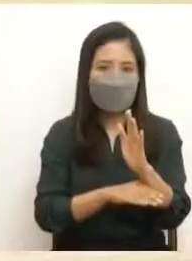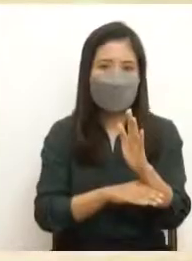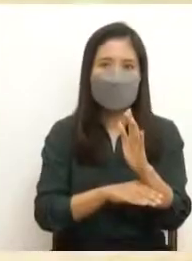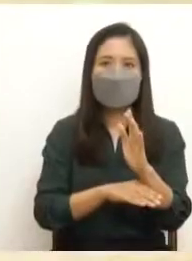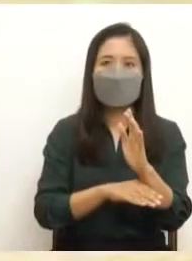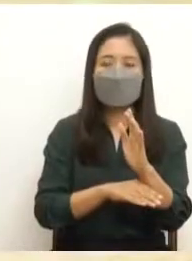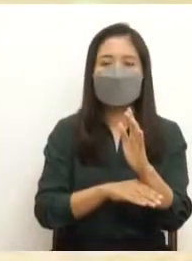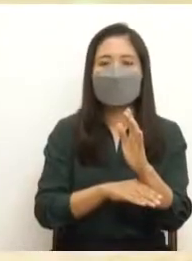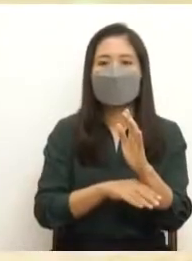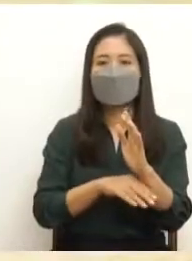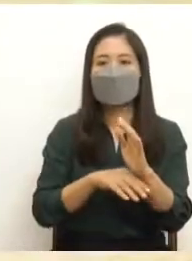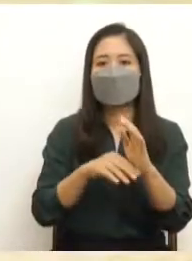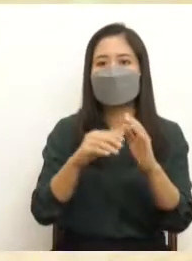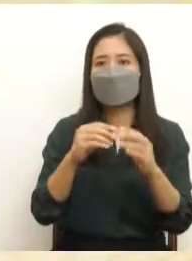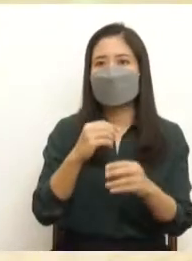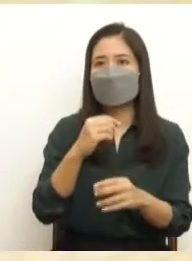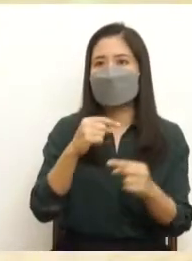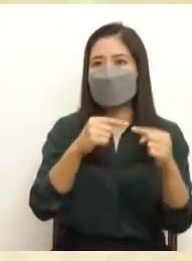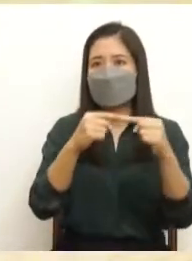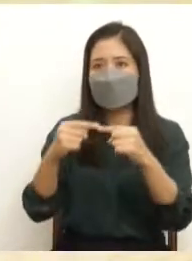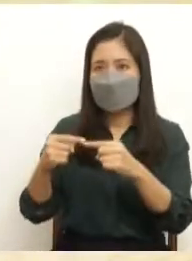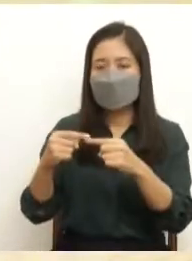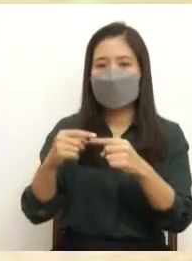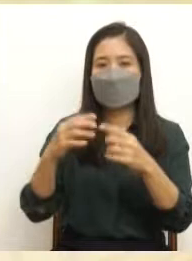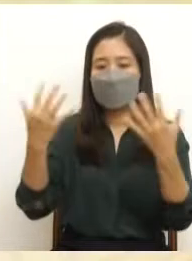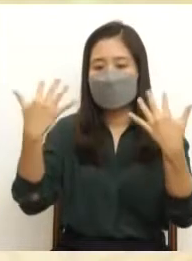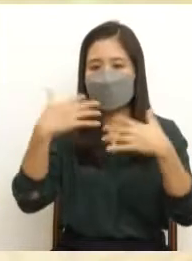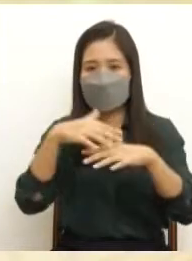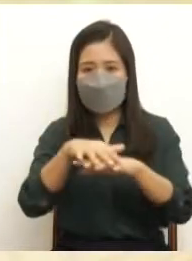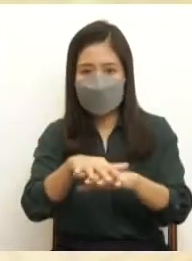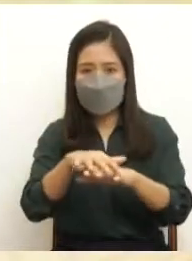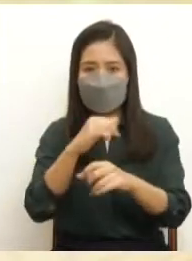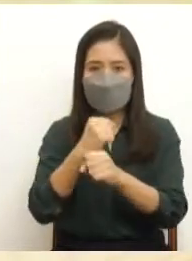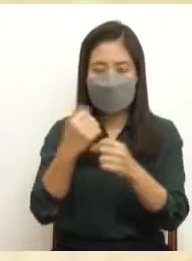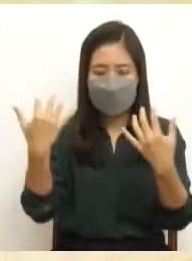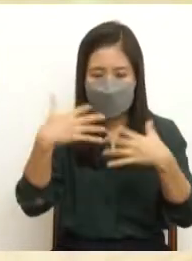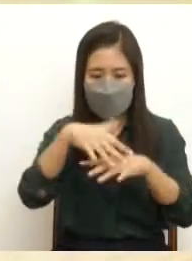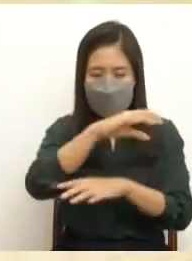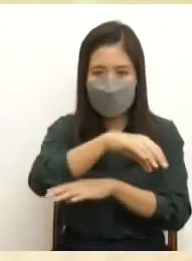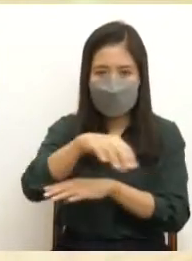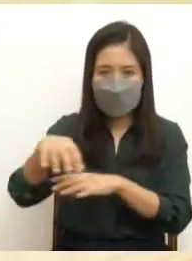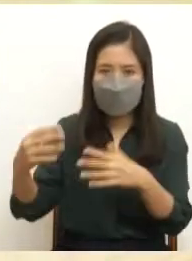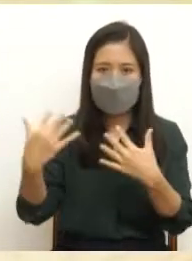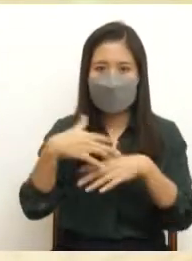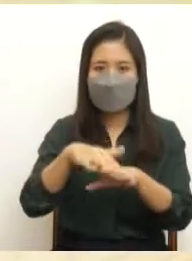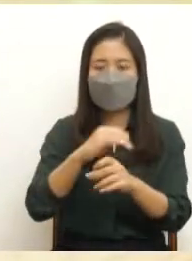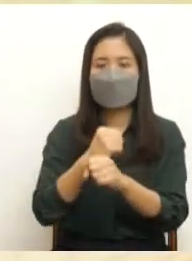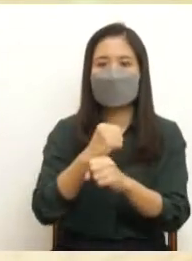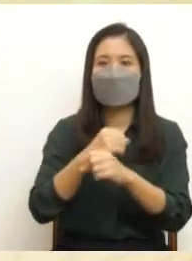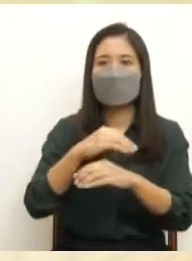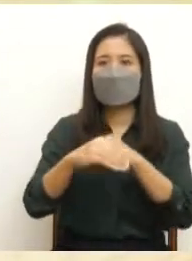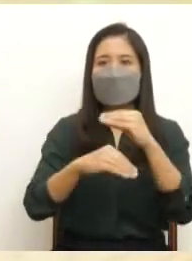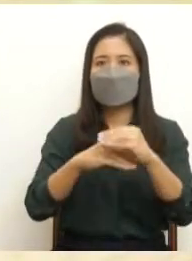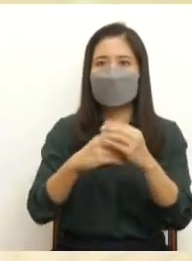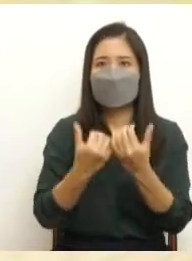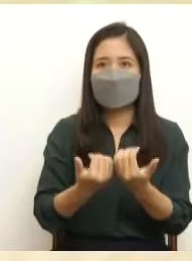ได้มีส่วนร่วมนะครับจากหลายๆภาคส่วนนะครับที่เข้ามาดำเนินการซึ่งทางโรงเรียนเ